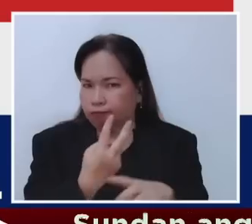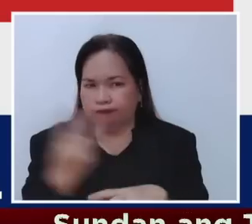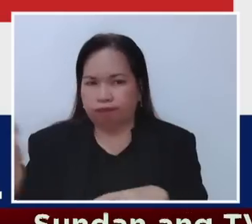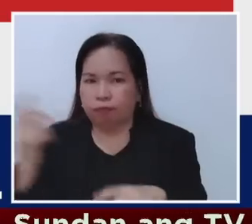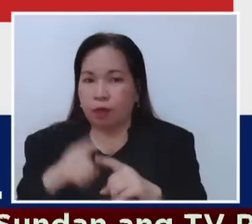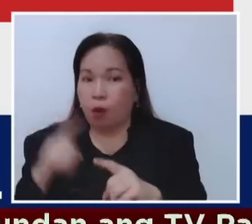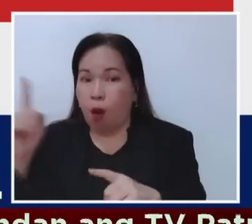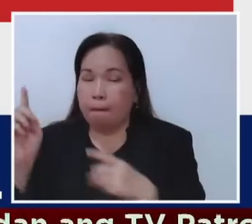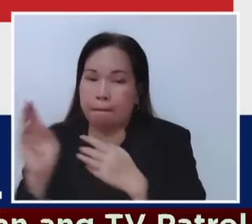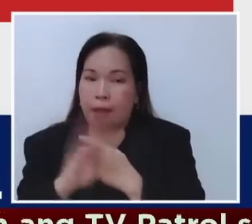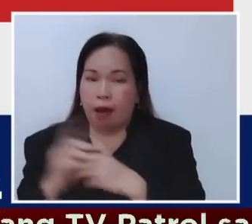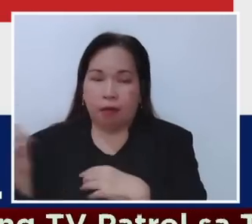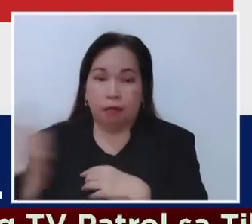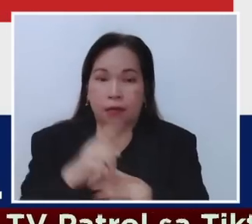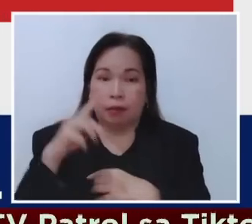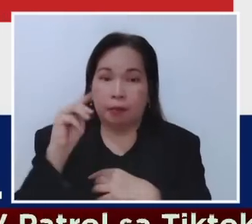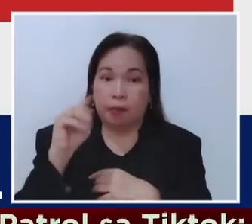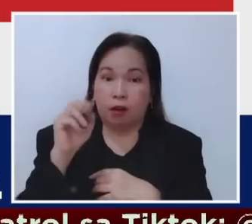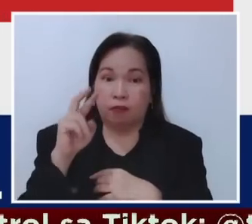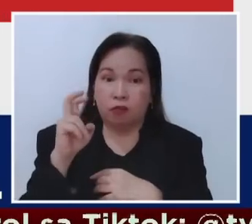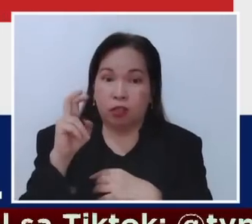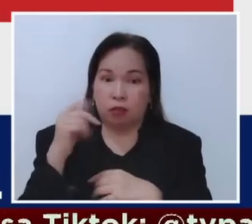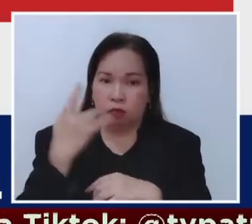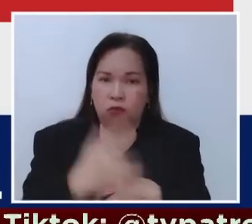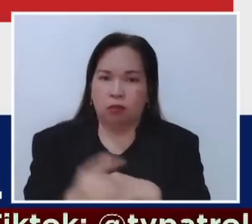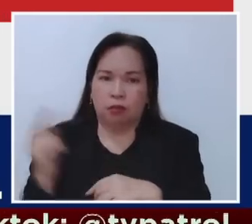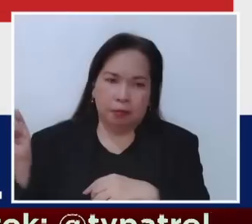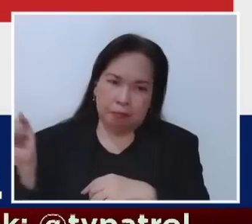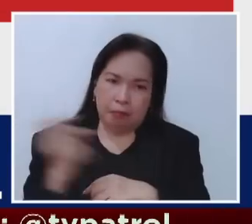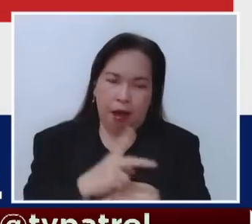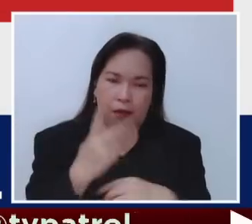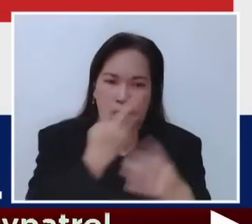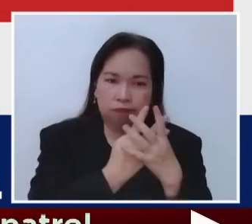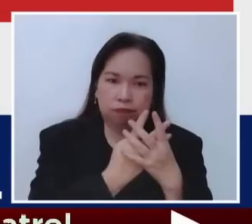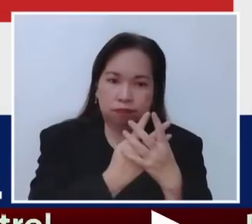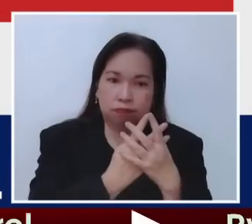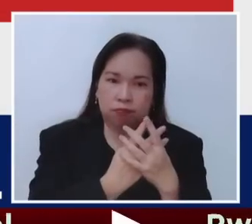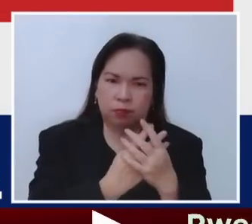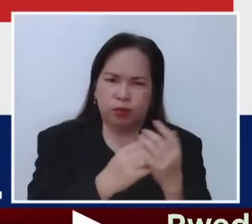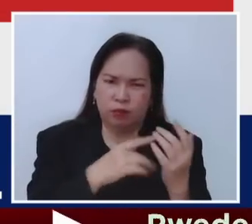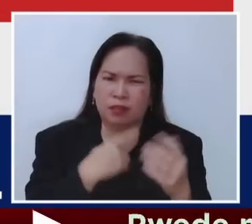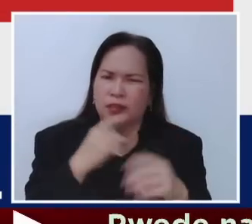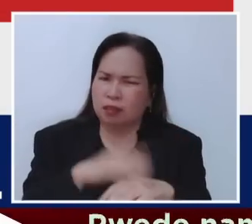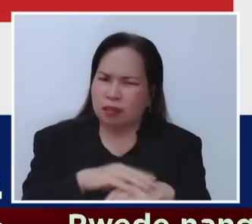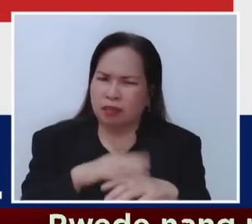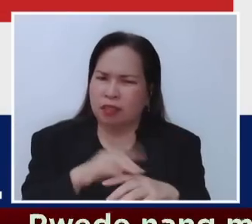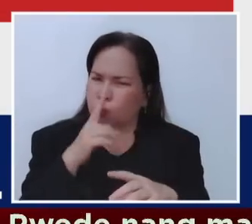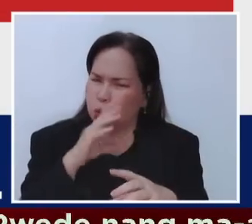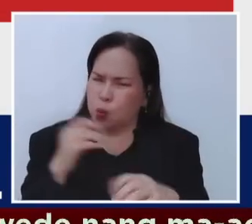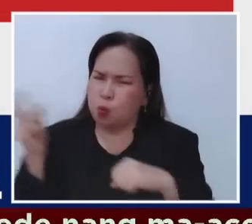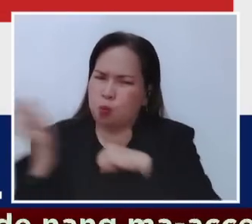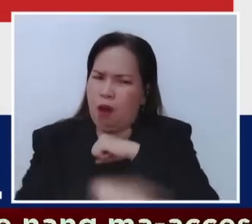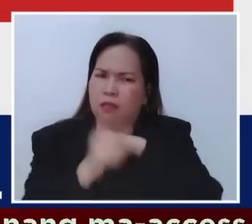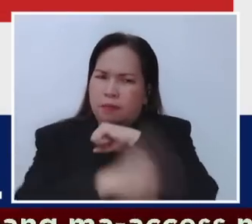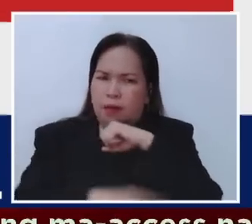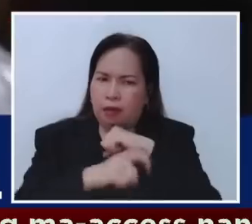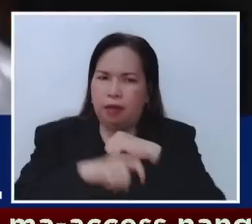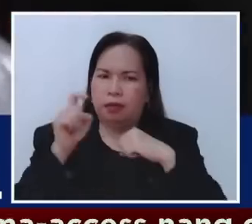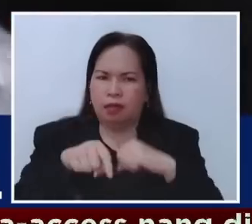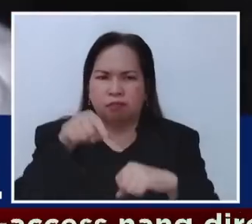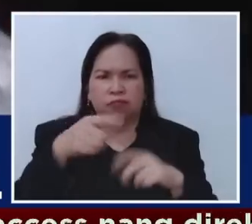si Marvin Miranda. Kaya po kailangan heads should roll in that